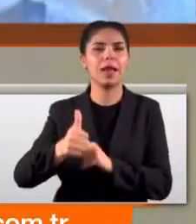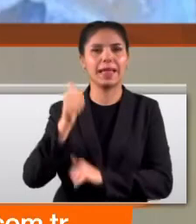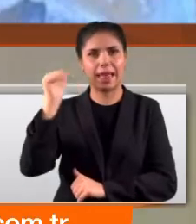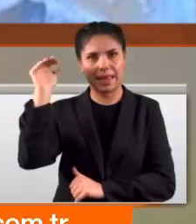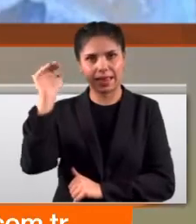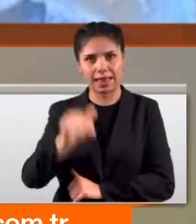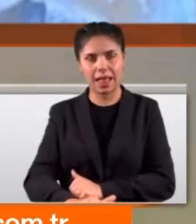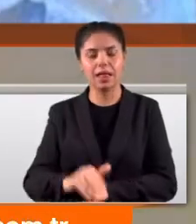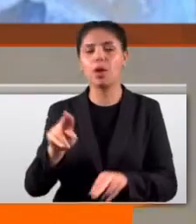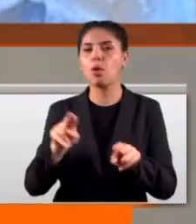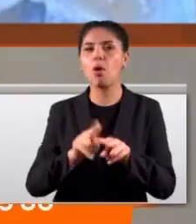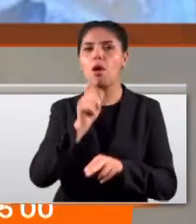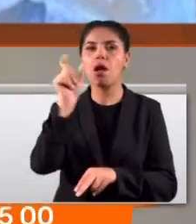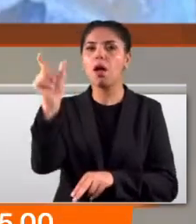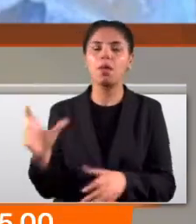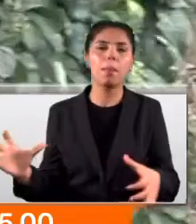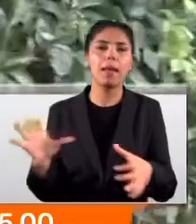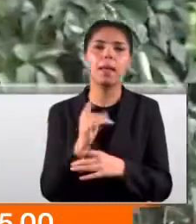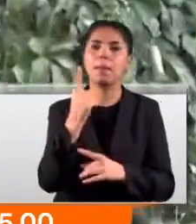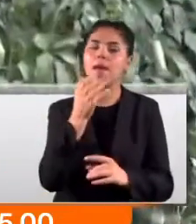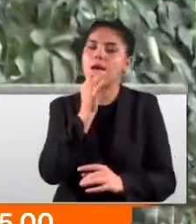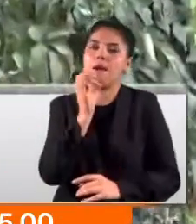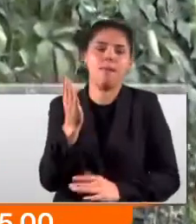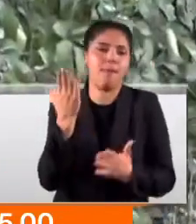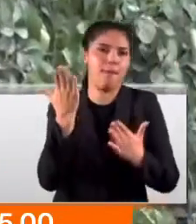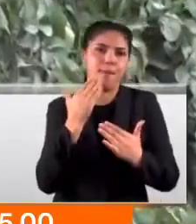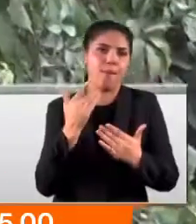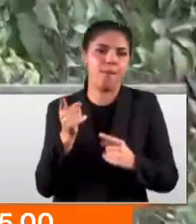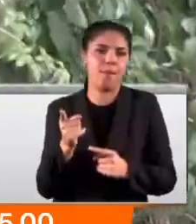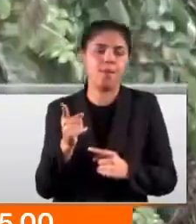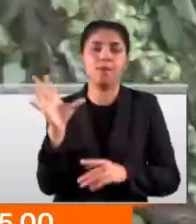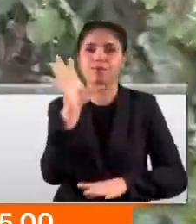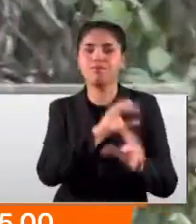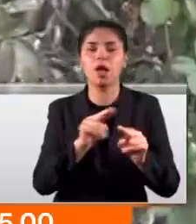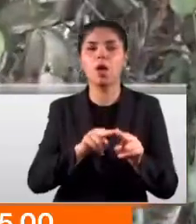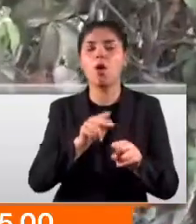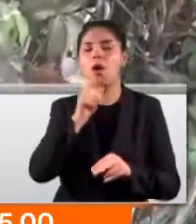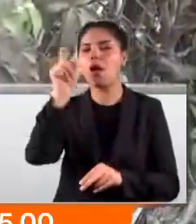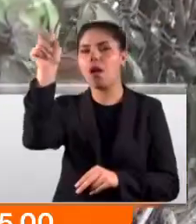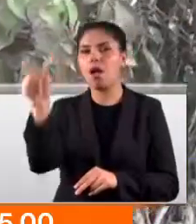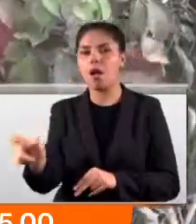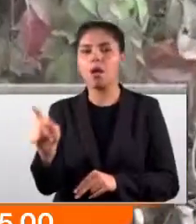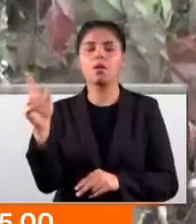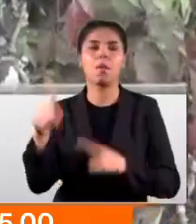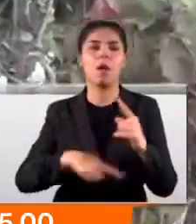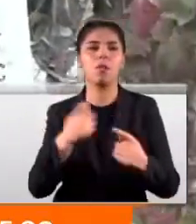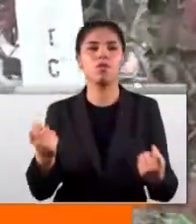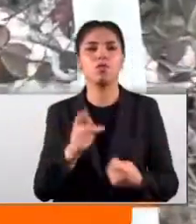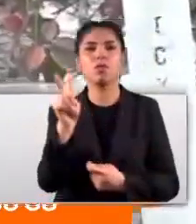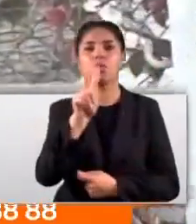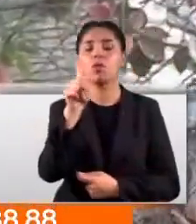dönmüş ama Berzek'e dair bir iz bulunamamıştı. Sırra kadem basan Korhan Berzek'in arama çalışmaları 130. günde